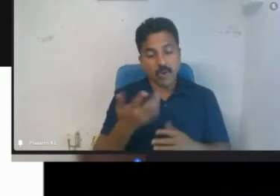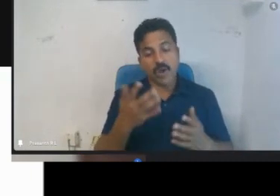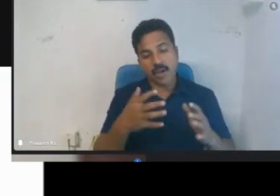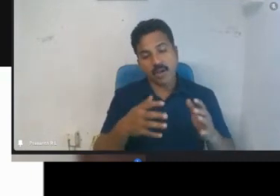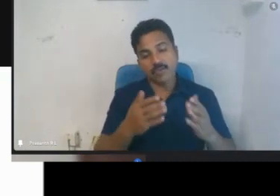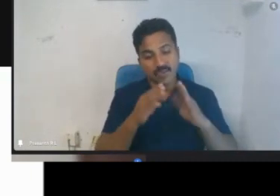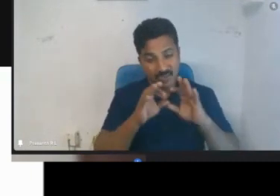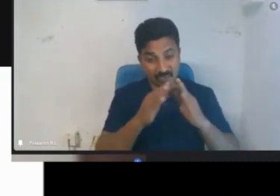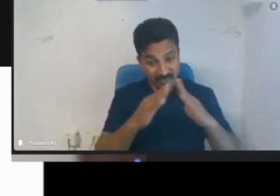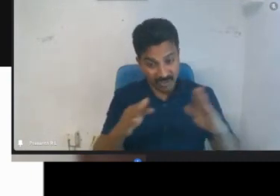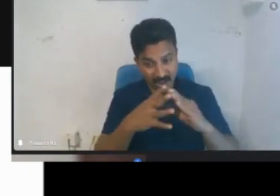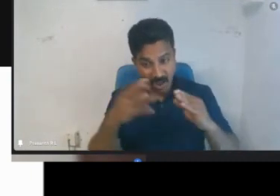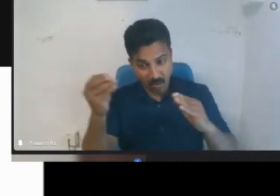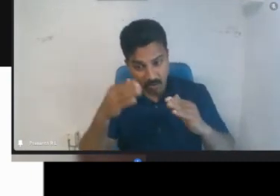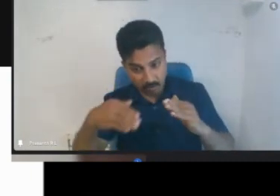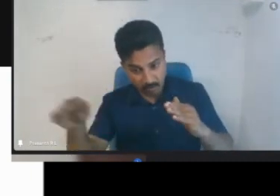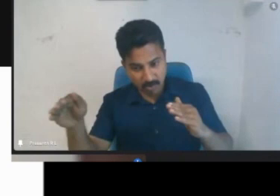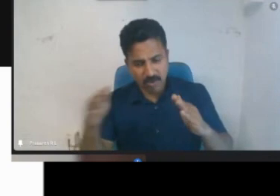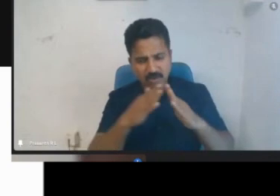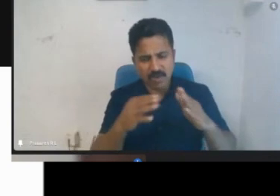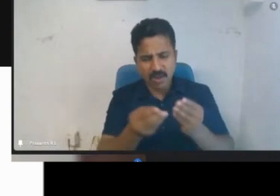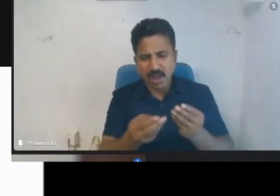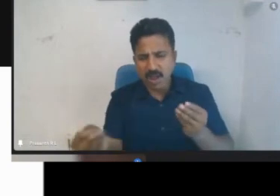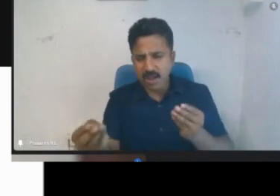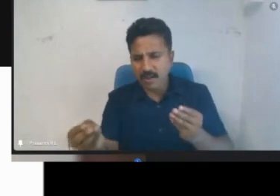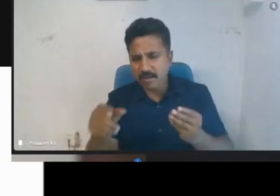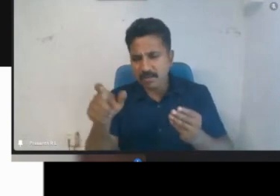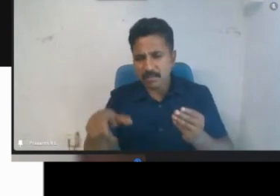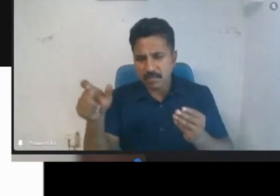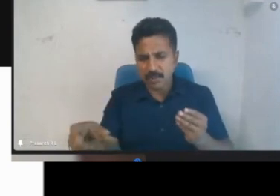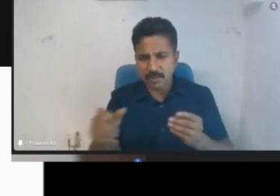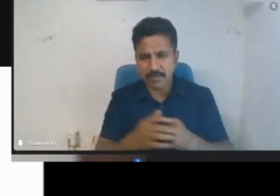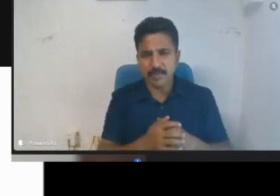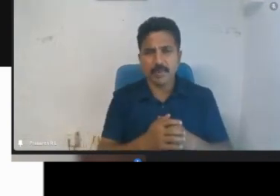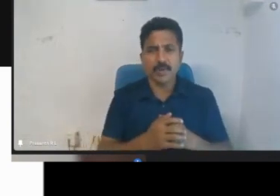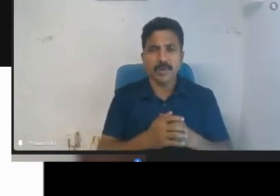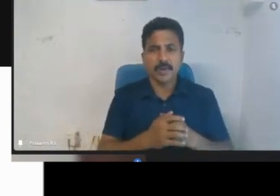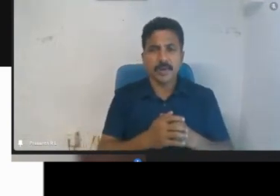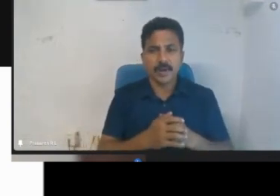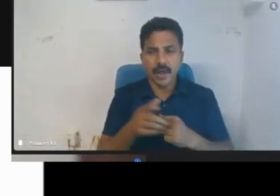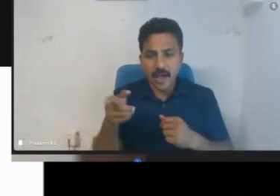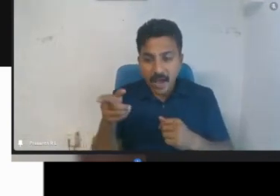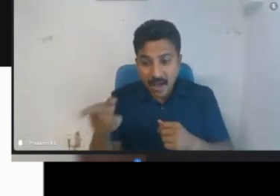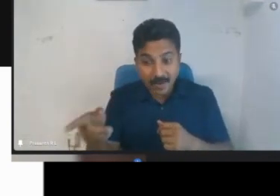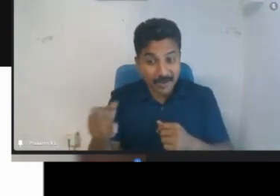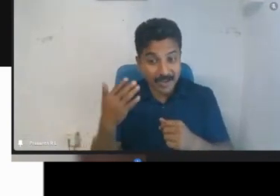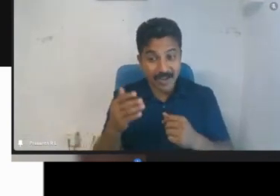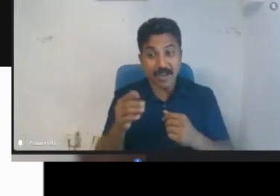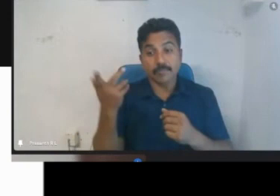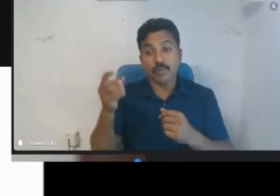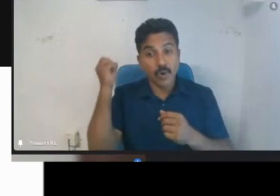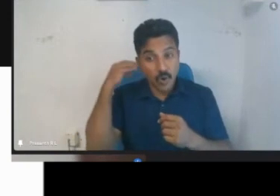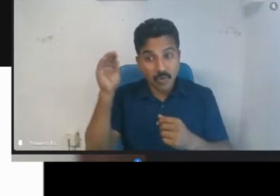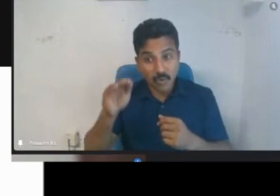നിങ്ങളിപ്പോൾ പുറത്തിറങ്ങുന്ന സമയത്ത് ഇപ്പം നിങ്ങളുടെ ഇപ്പം നെയ്ബേഴ്സ് ആണെങ്കിൽ കൂടിയും ഇപ്പം പ്രത്യേക പരിചരണം വേണ്ടാത്ത